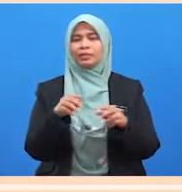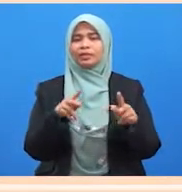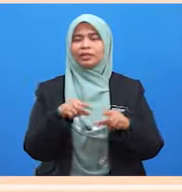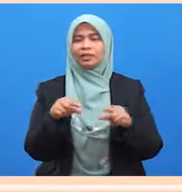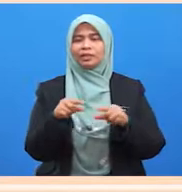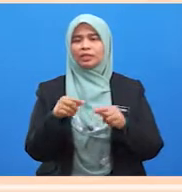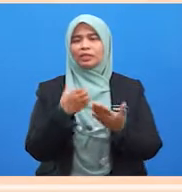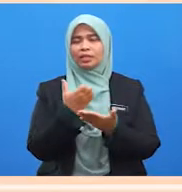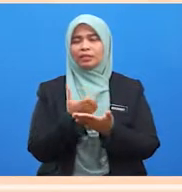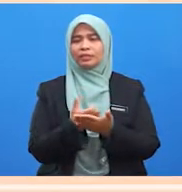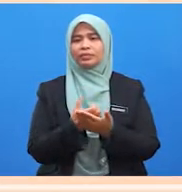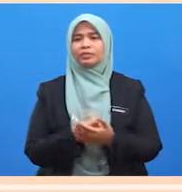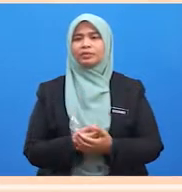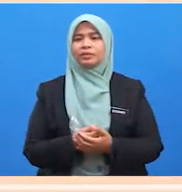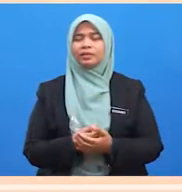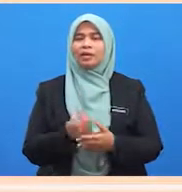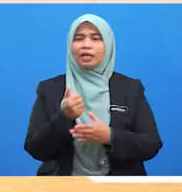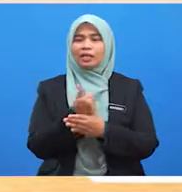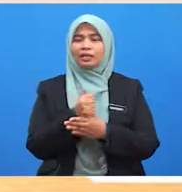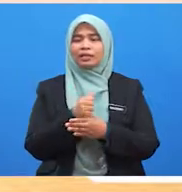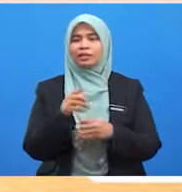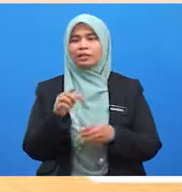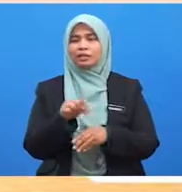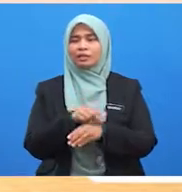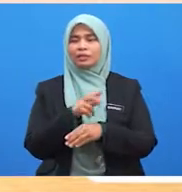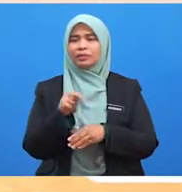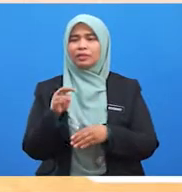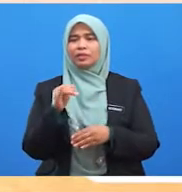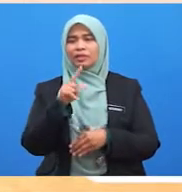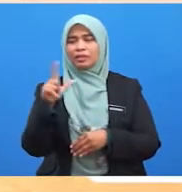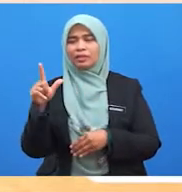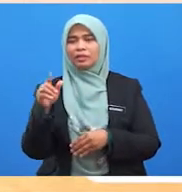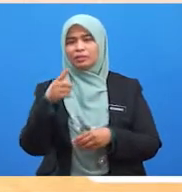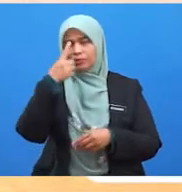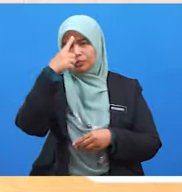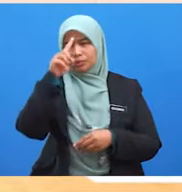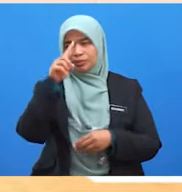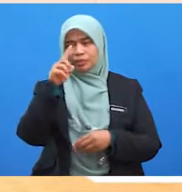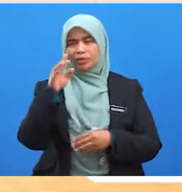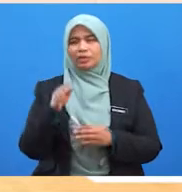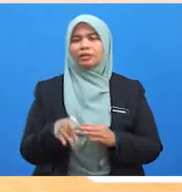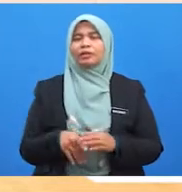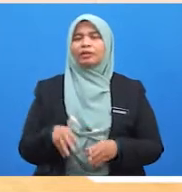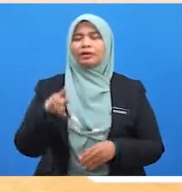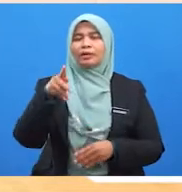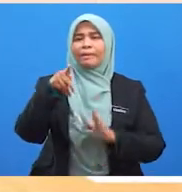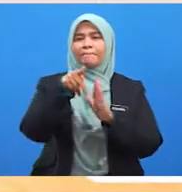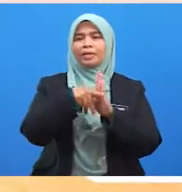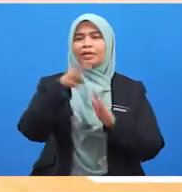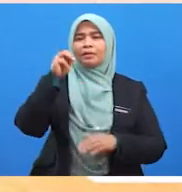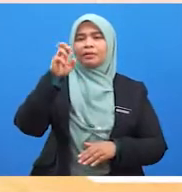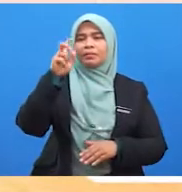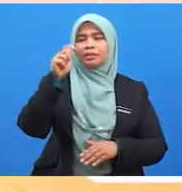kegiatan ekonomi bidang perkhidmatan. Antara kegunaan GIS ini adalah untuk